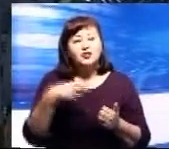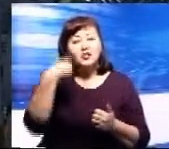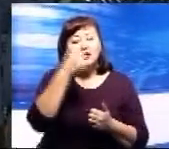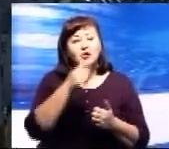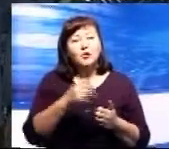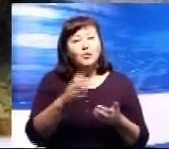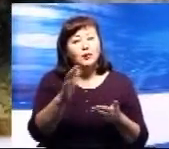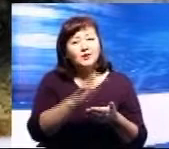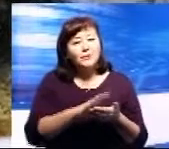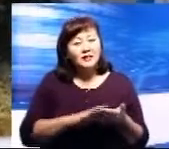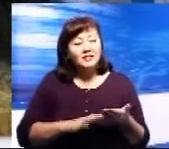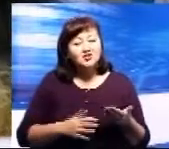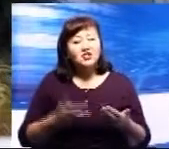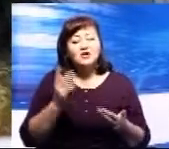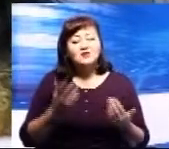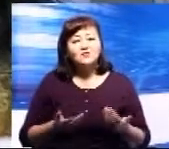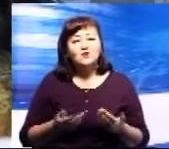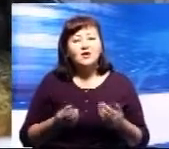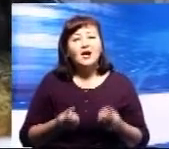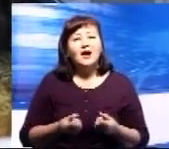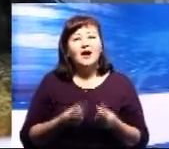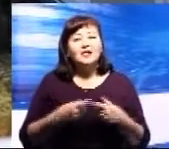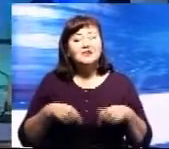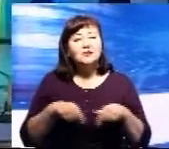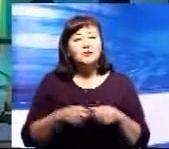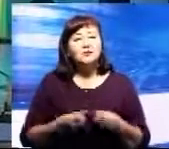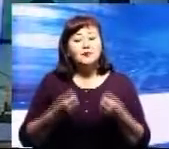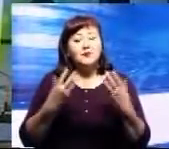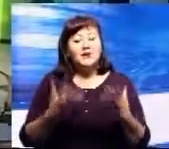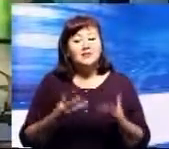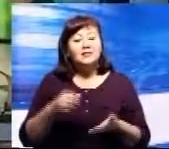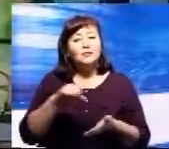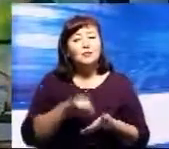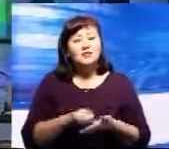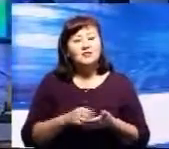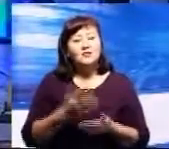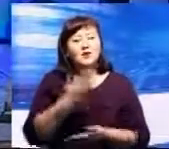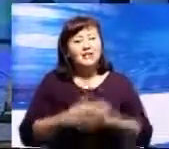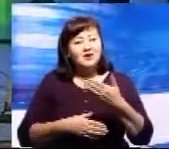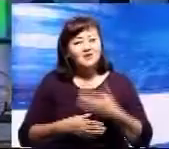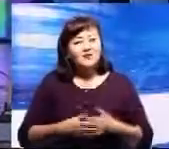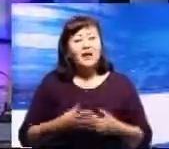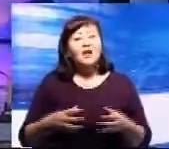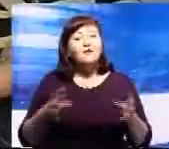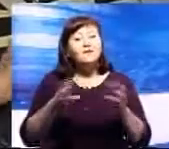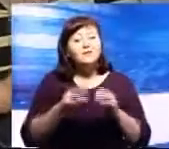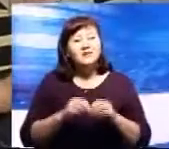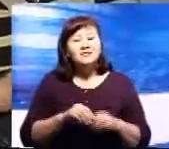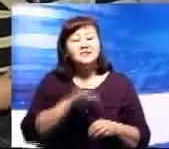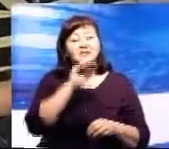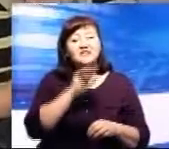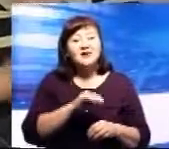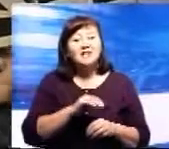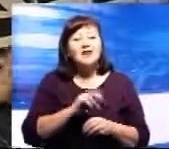растет. Особенность конкурса заключается в том, что его участниками являются лица с ограниченными возможностями. В дуэте с ними выступают